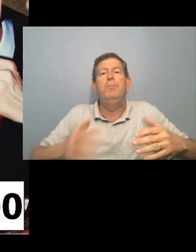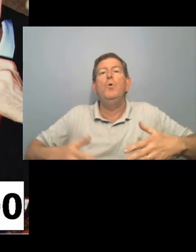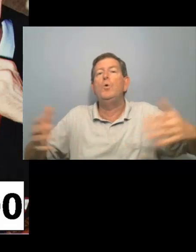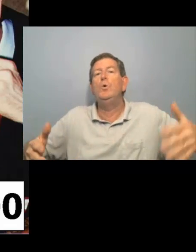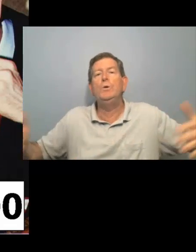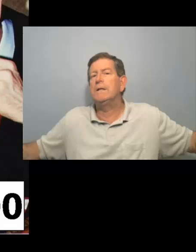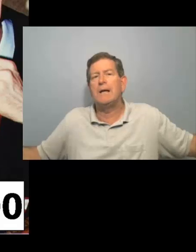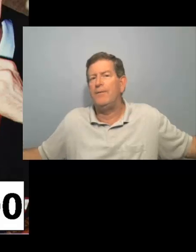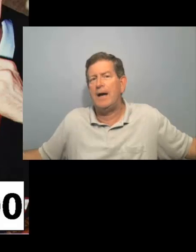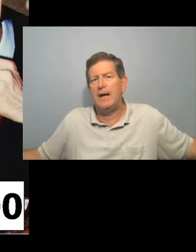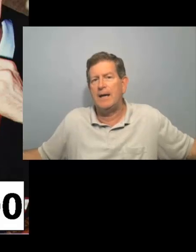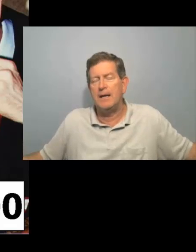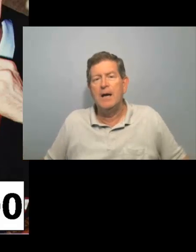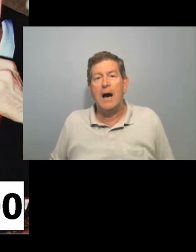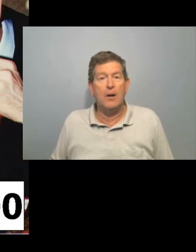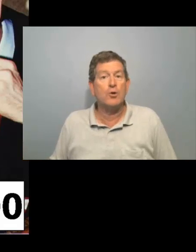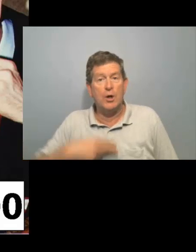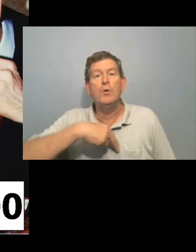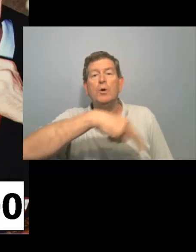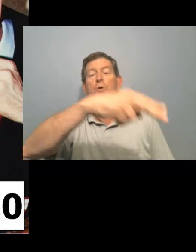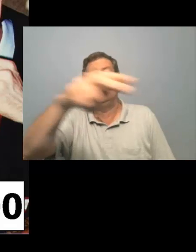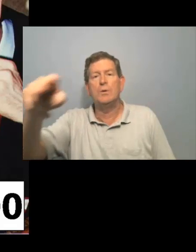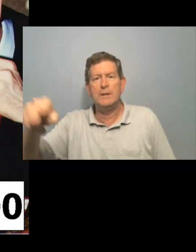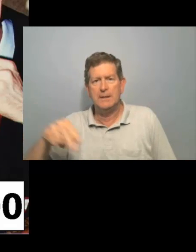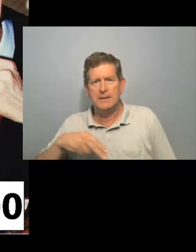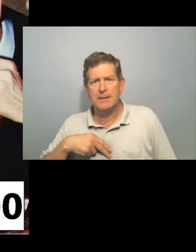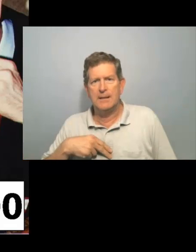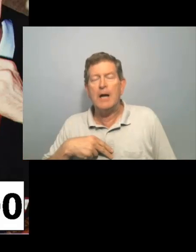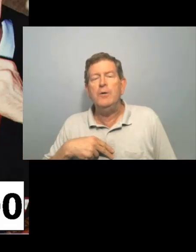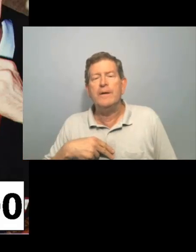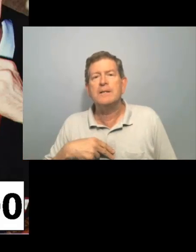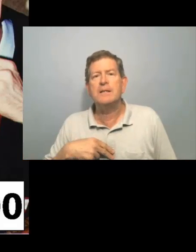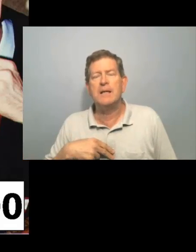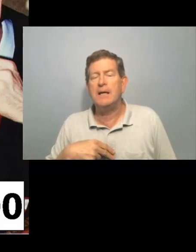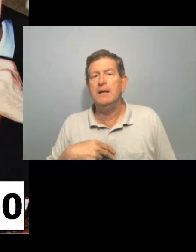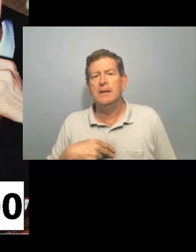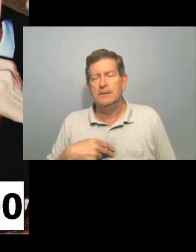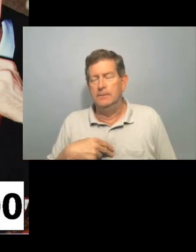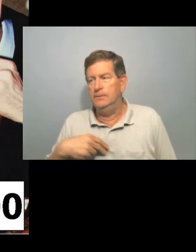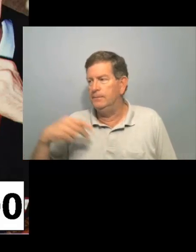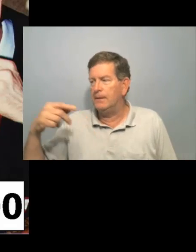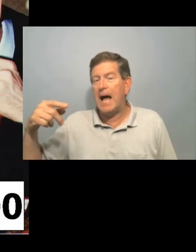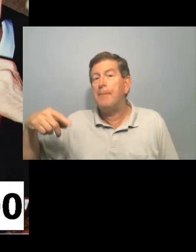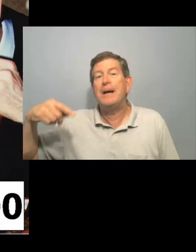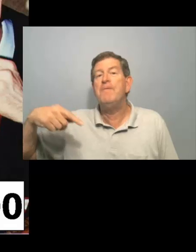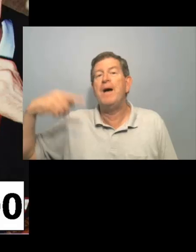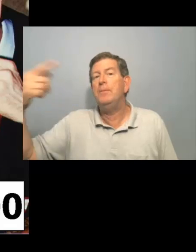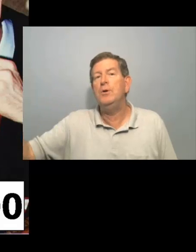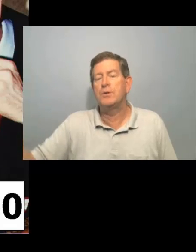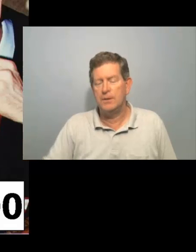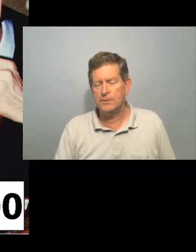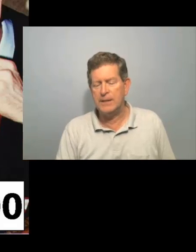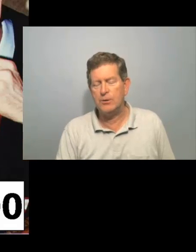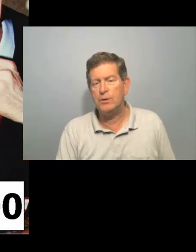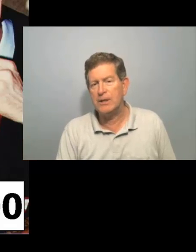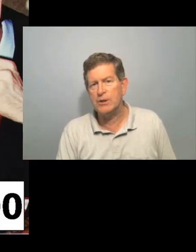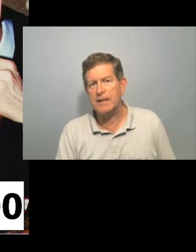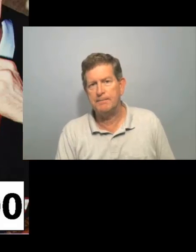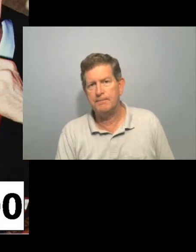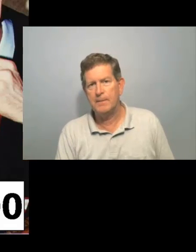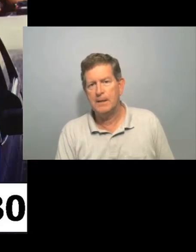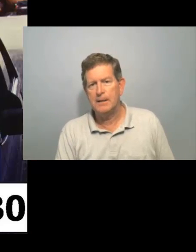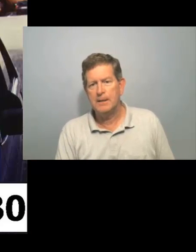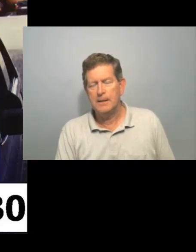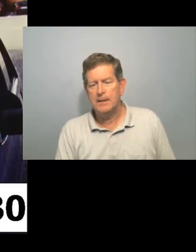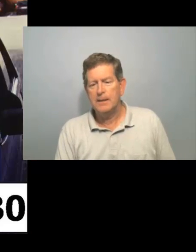j'ai beaucoup de travail. Alors John retourne à l'université après 20 minutes du